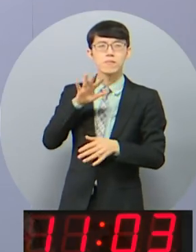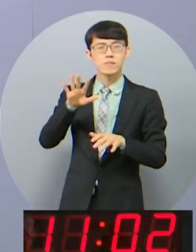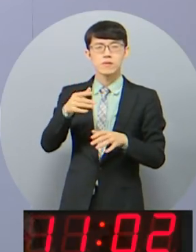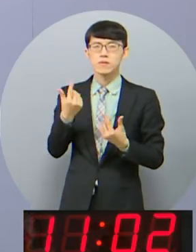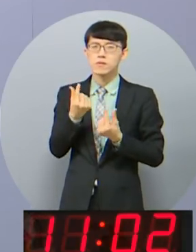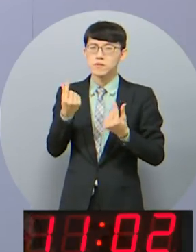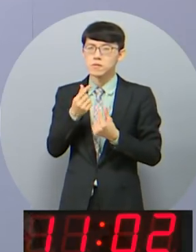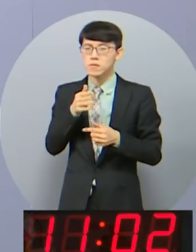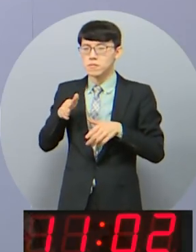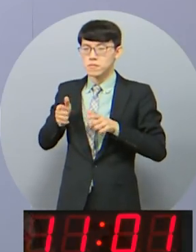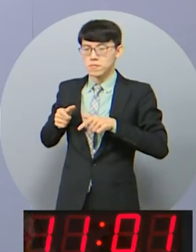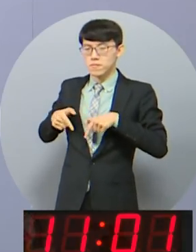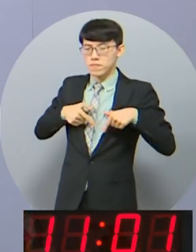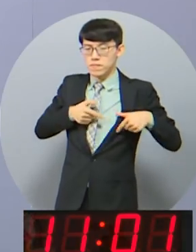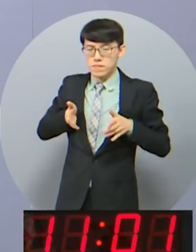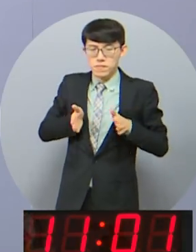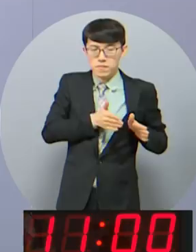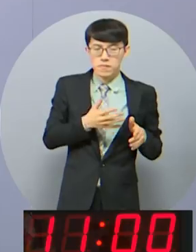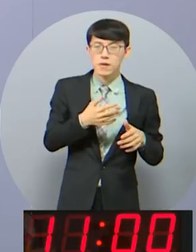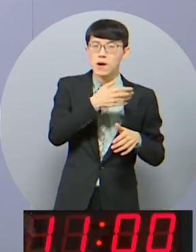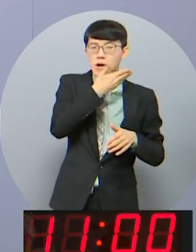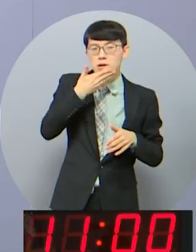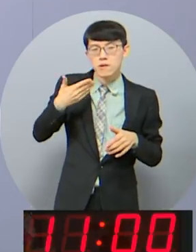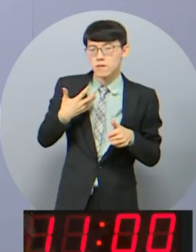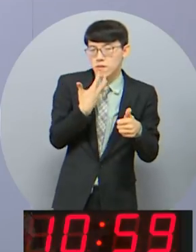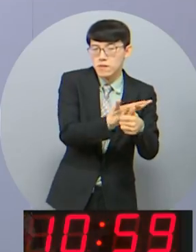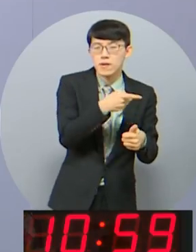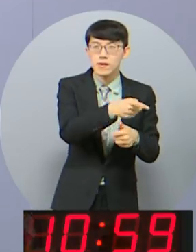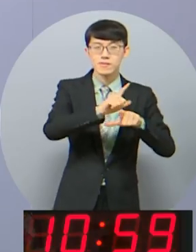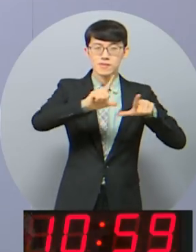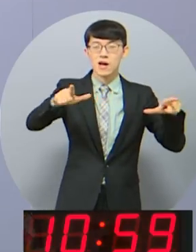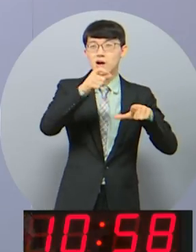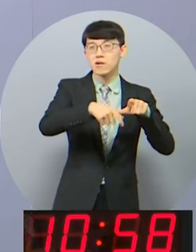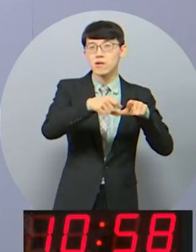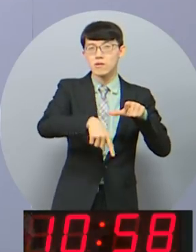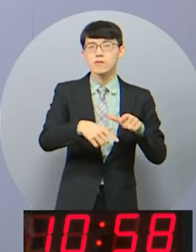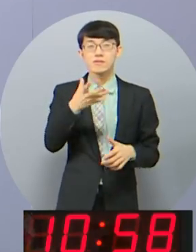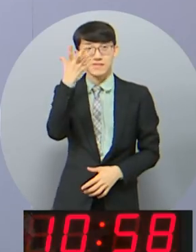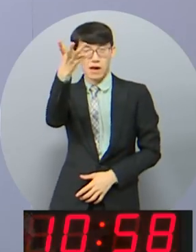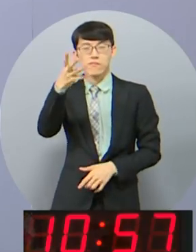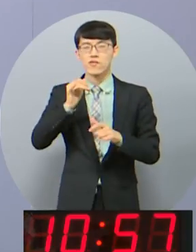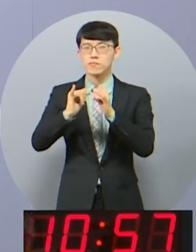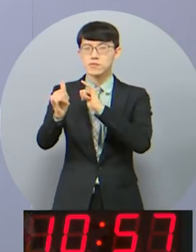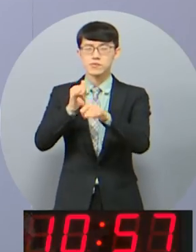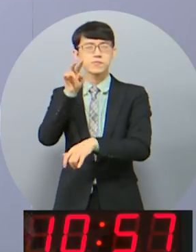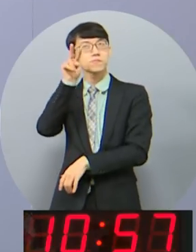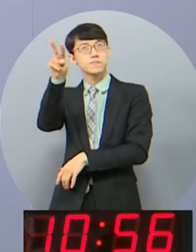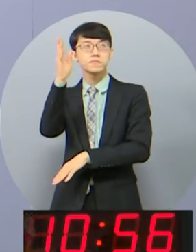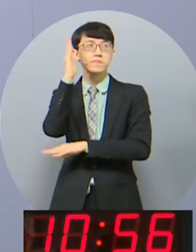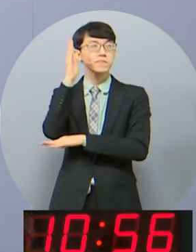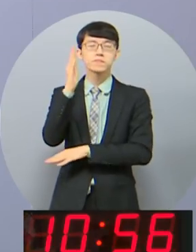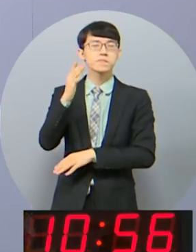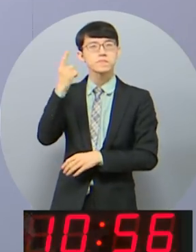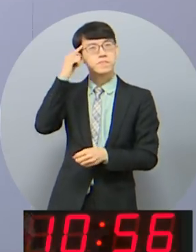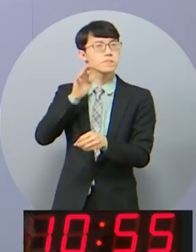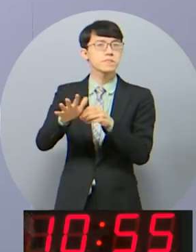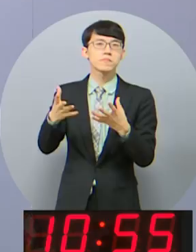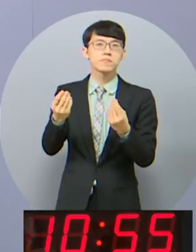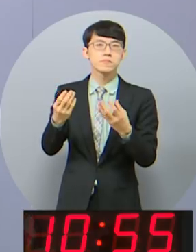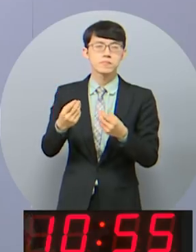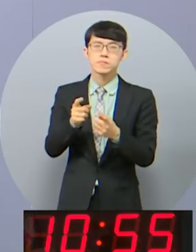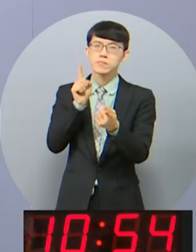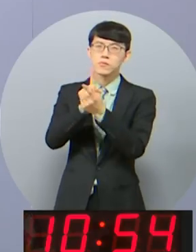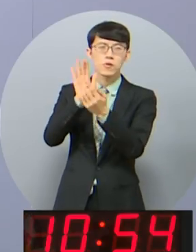象。目前经济状况民众普遍不满意，或甚至对于经济前景悲